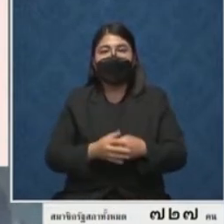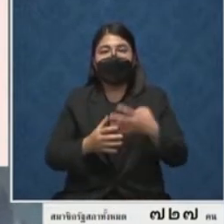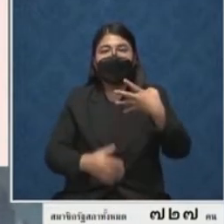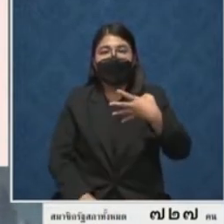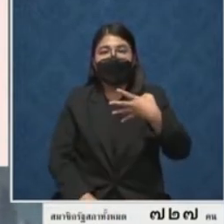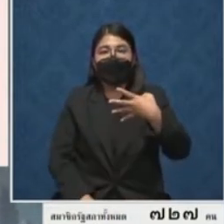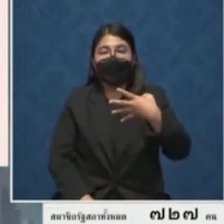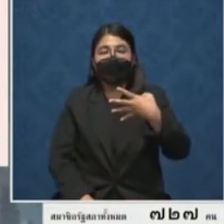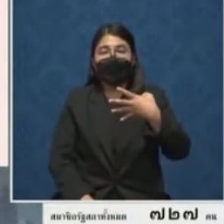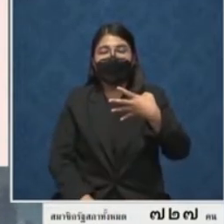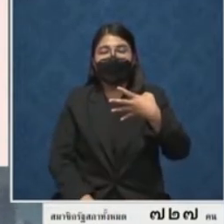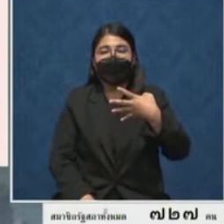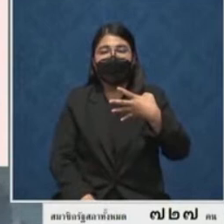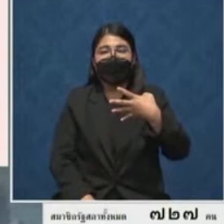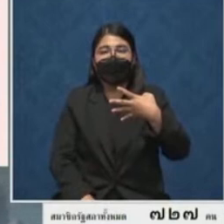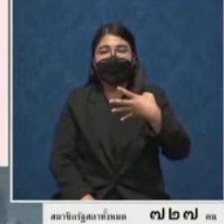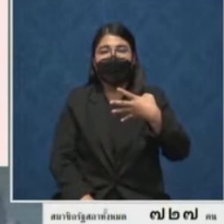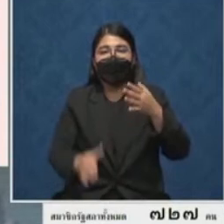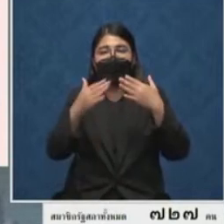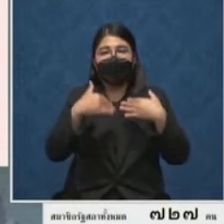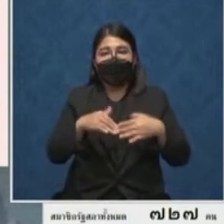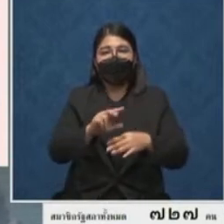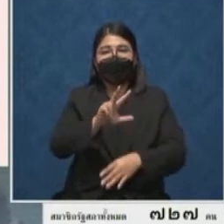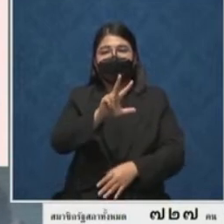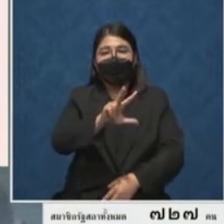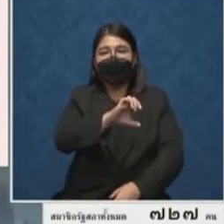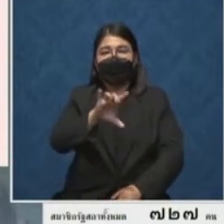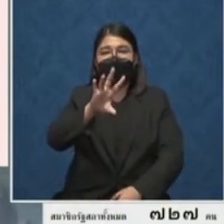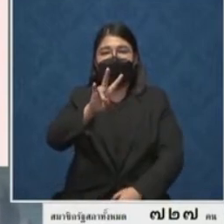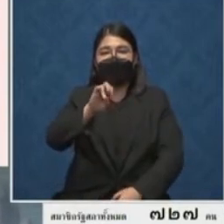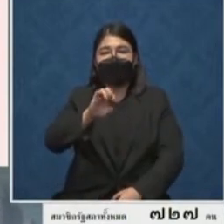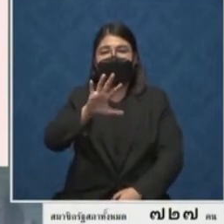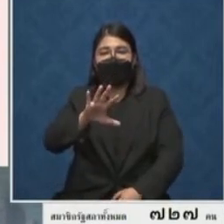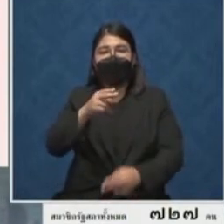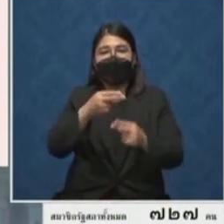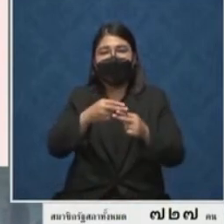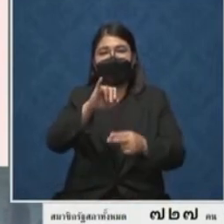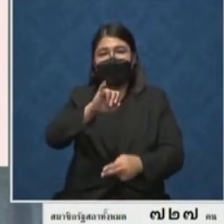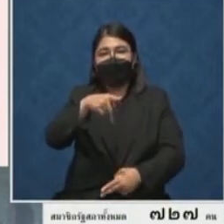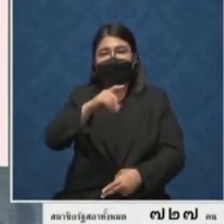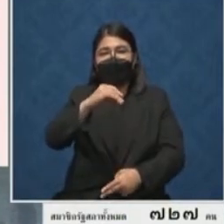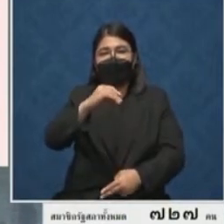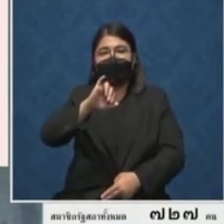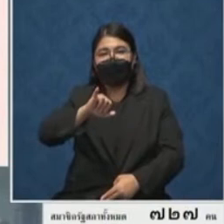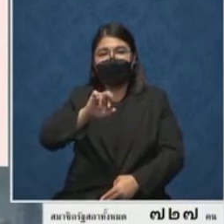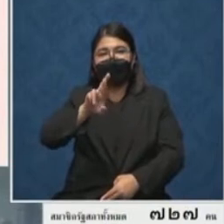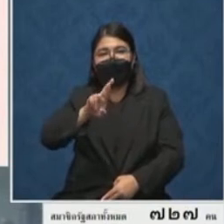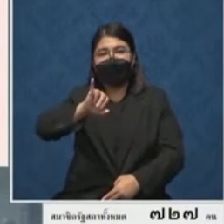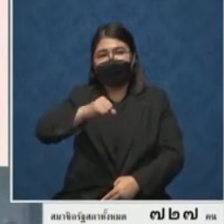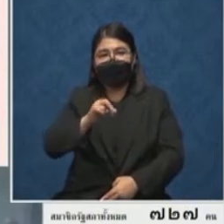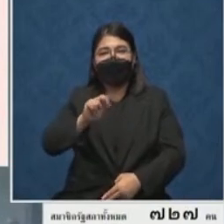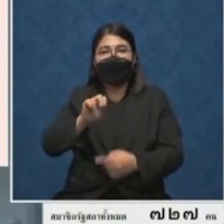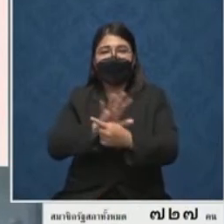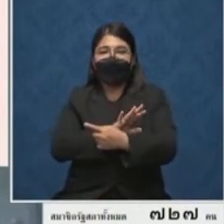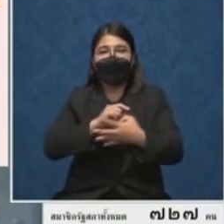สามร้อยเจ็ดสิบห้านายไพโรธพ่วงทอง หนึ่งไม่รับหลักการสองไม่รับหลัก